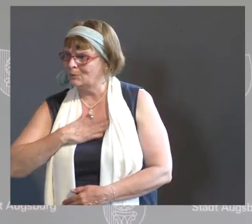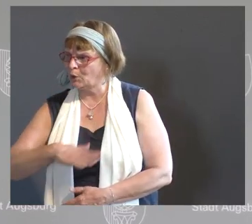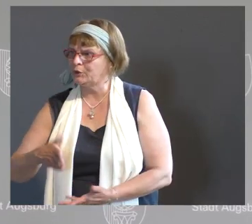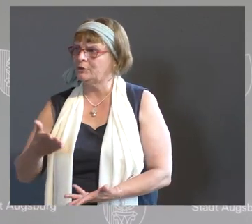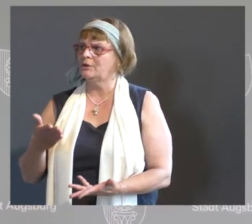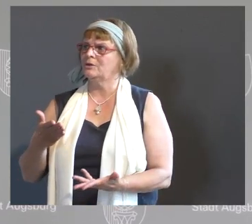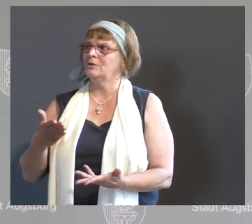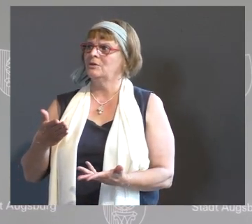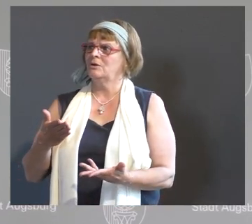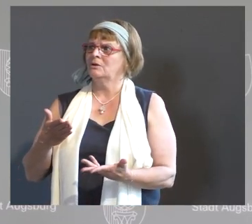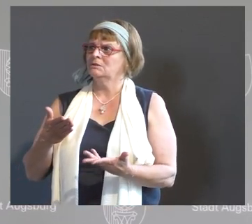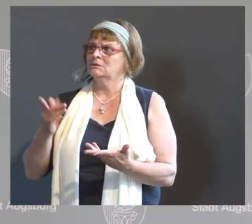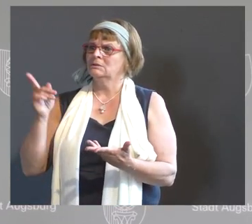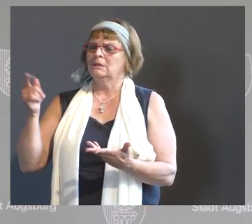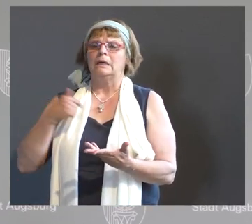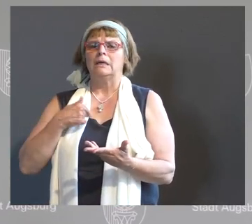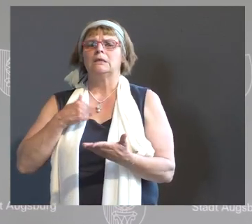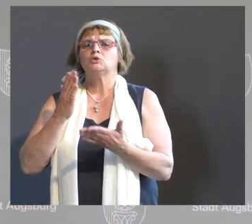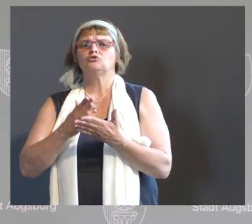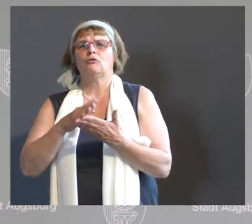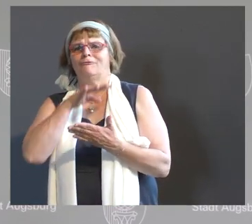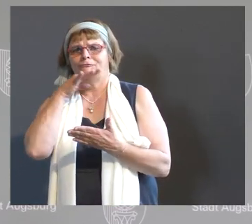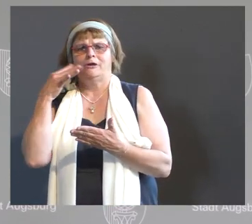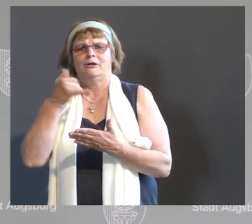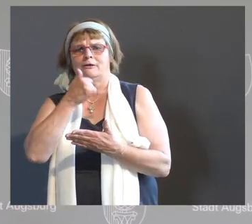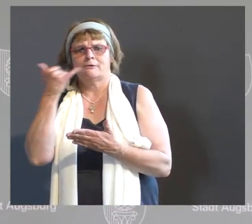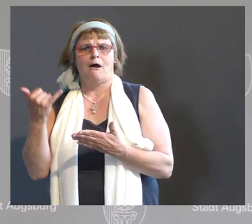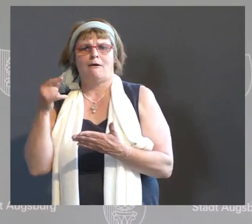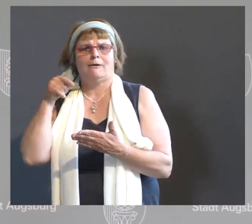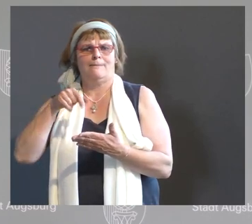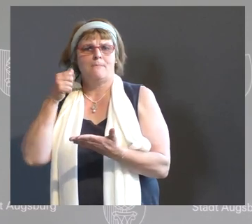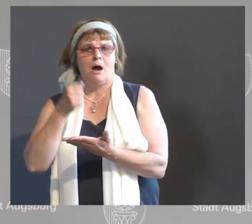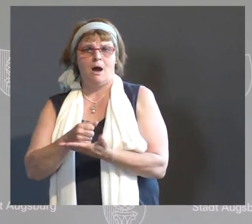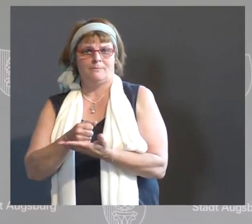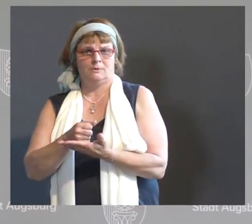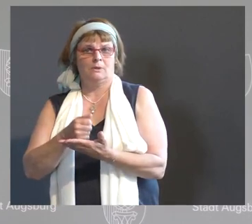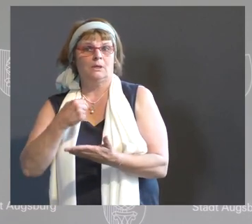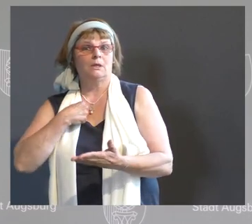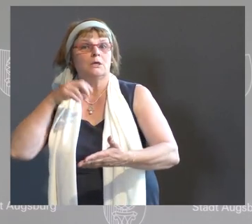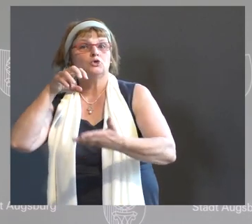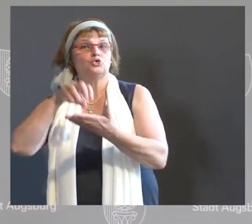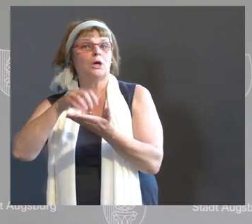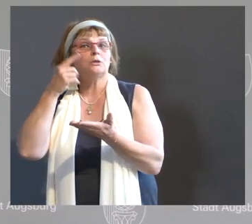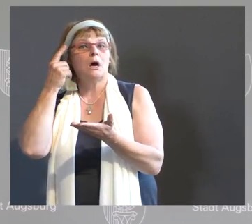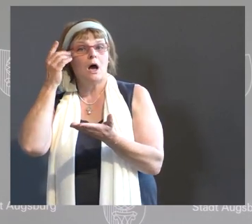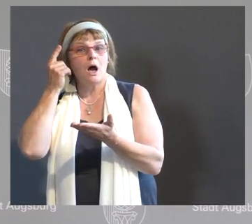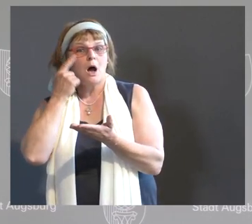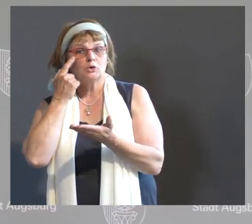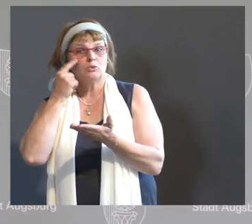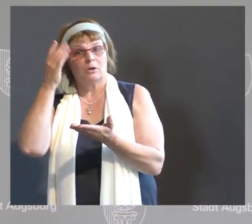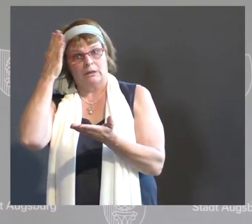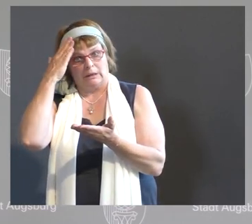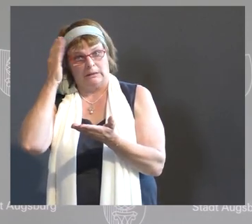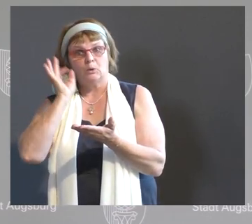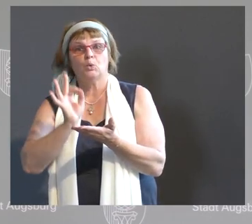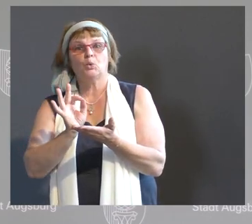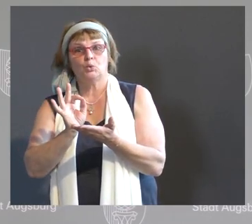das Geschäft ja auch schon ein paar Jährchen hier. Übrigens kenne ich die Stadt, glaube ich, auch ganz gut, weil ich schon 5 Jahrzehnte hier